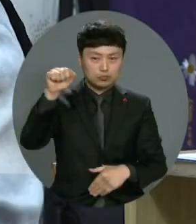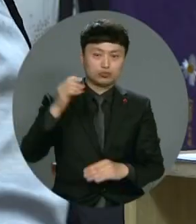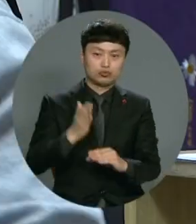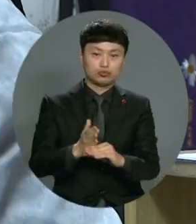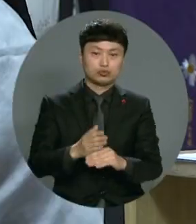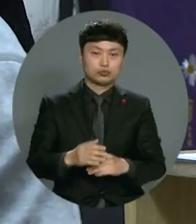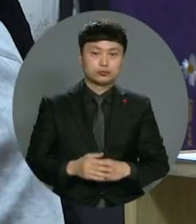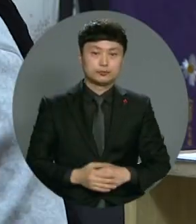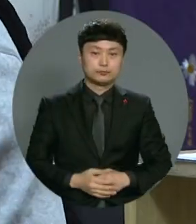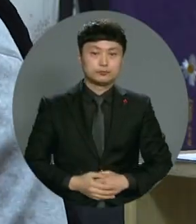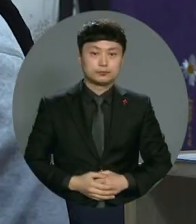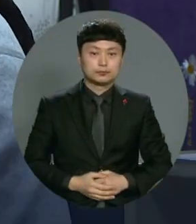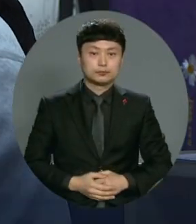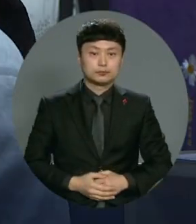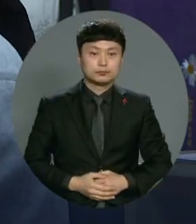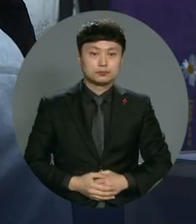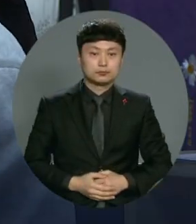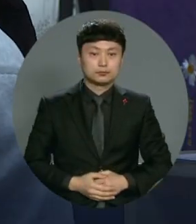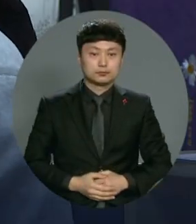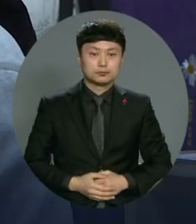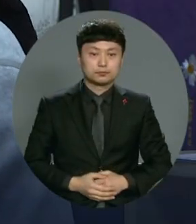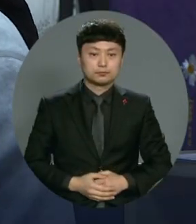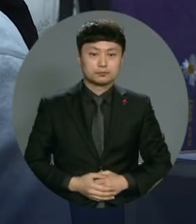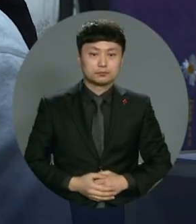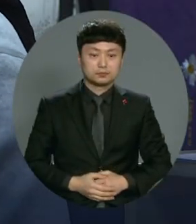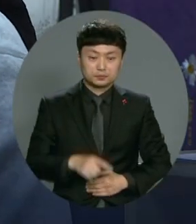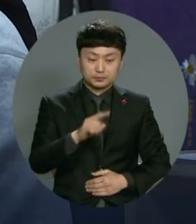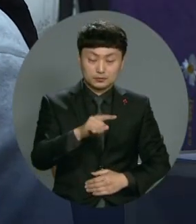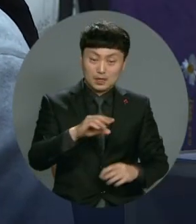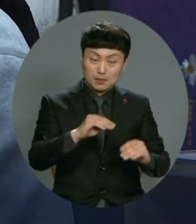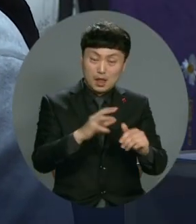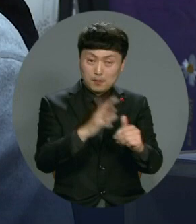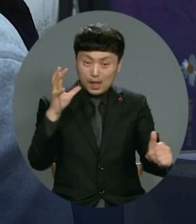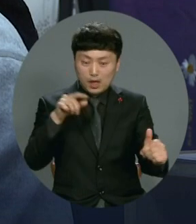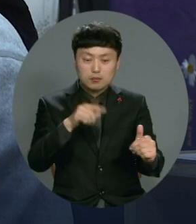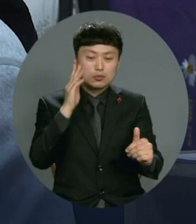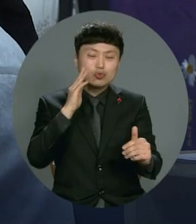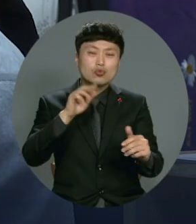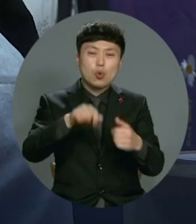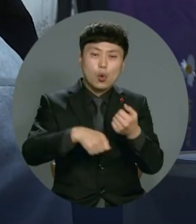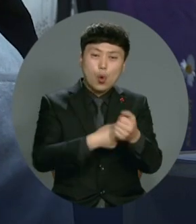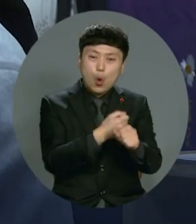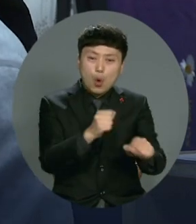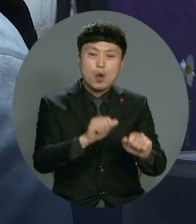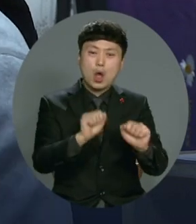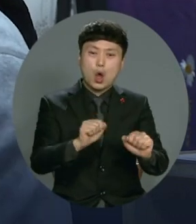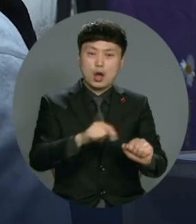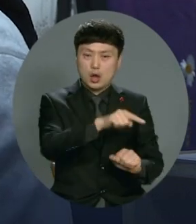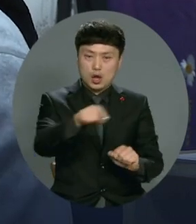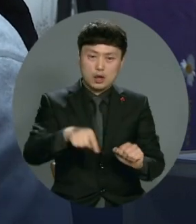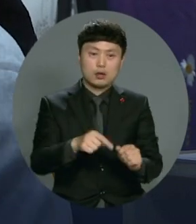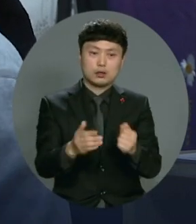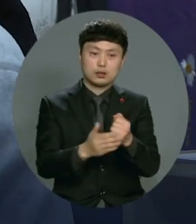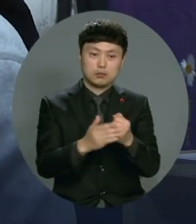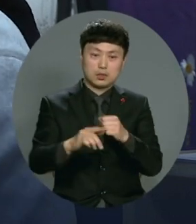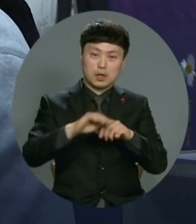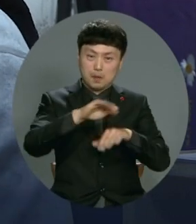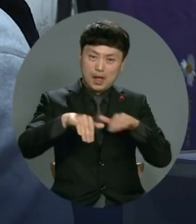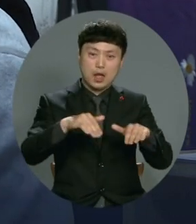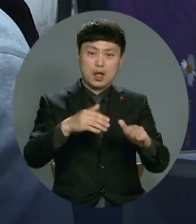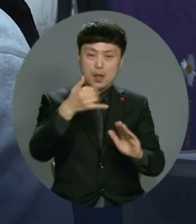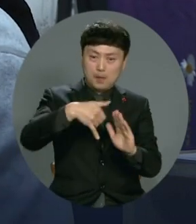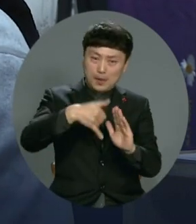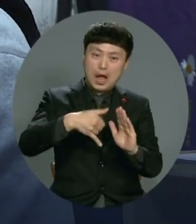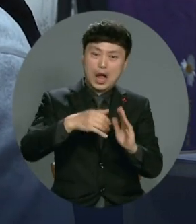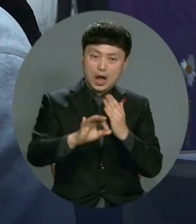그것들이 대부분 중요한 생태 축드립니다 그러면 거기를 건들게 되면